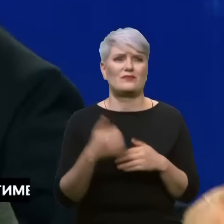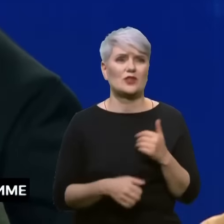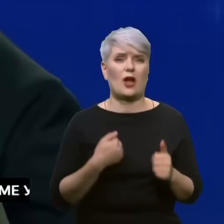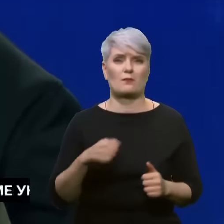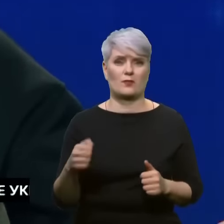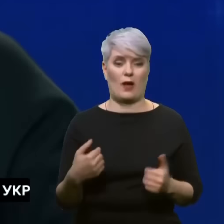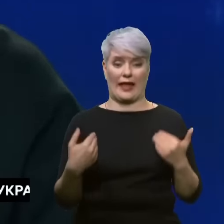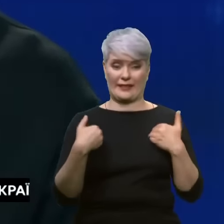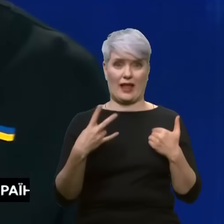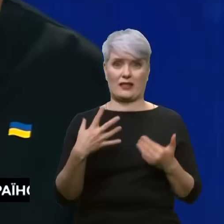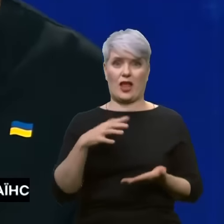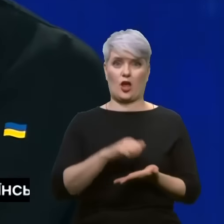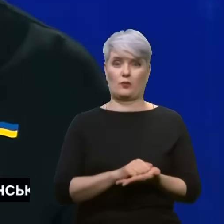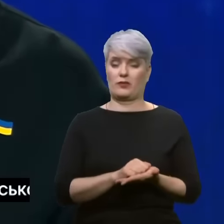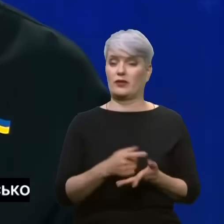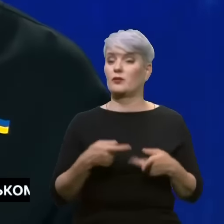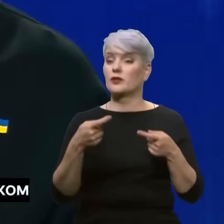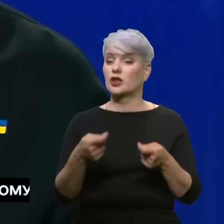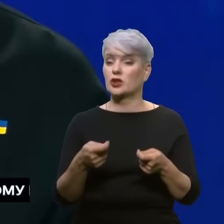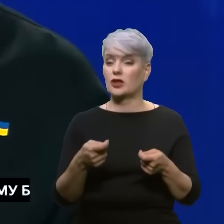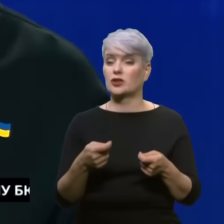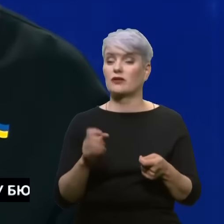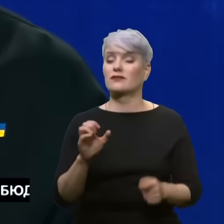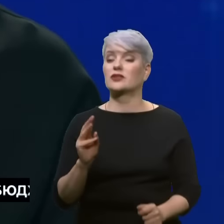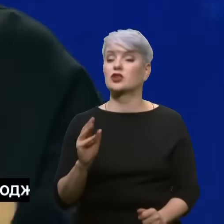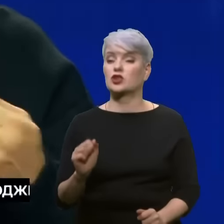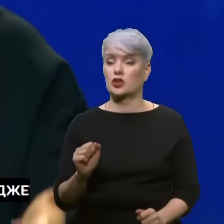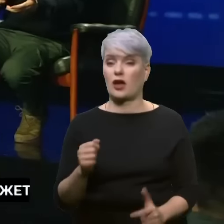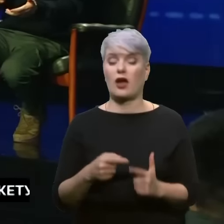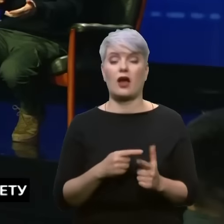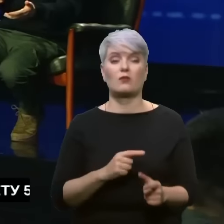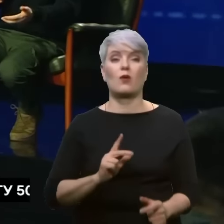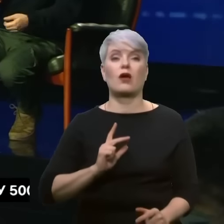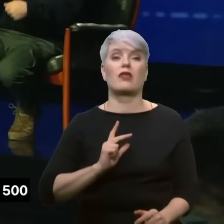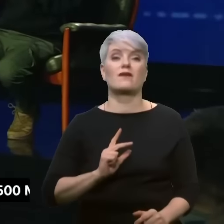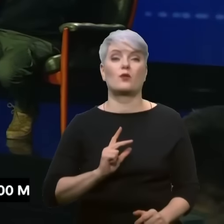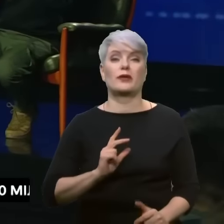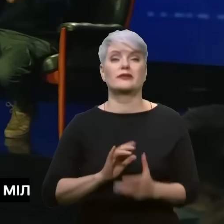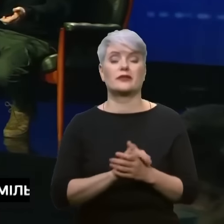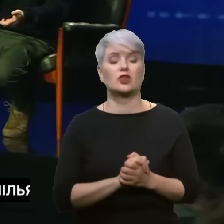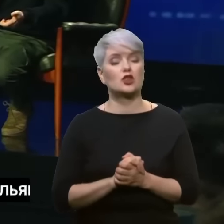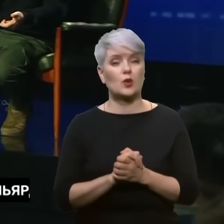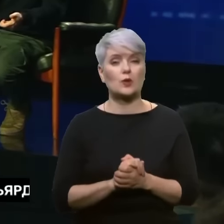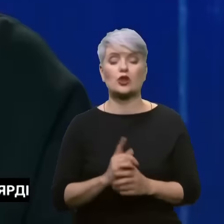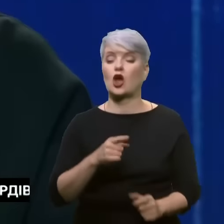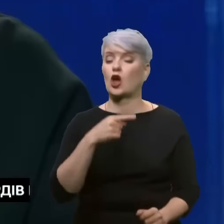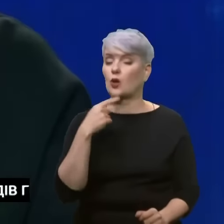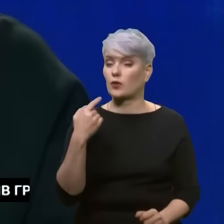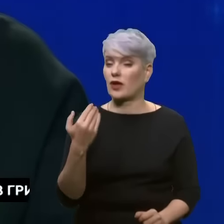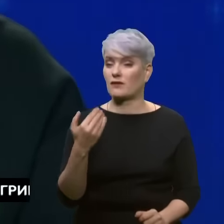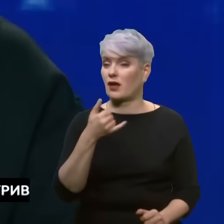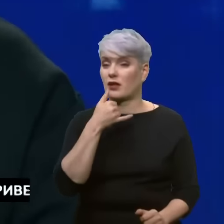не окупували. Коли ти приїжджаєш в Сполучені Штати або в Європейський Союз, те, що Росія вас не